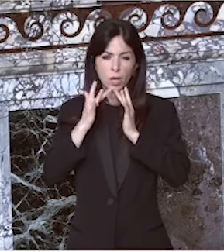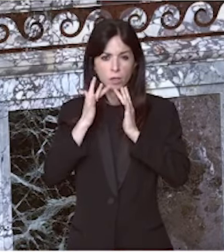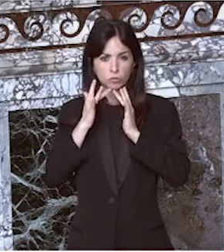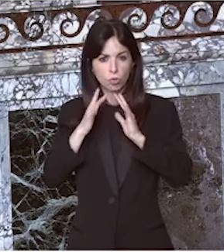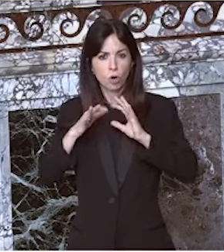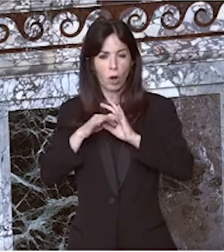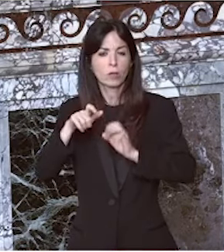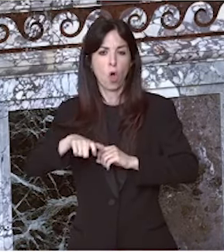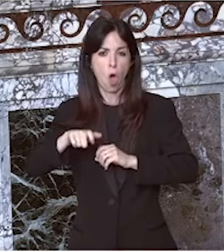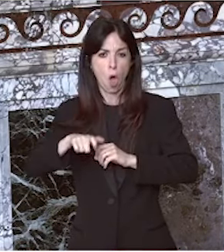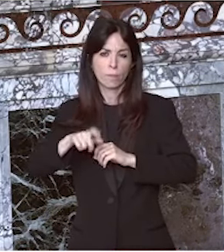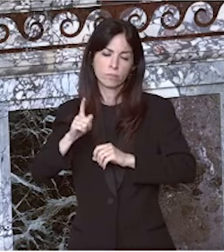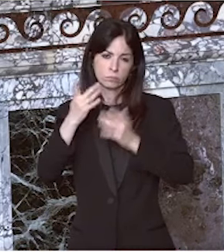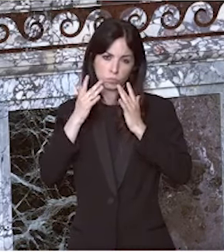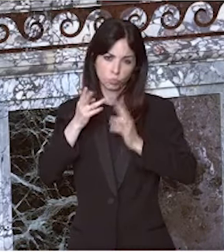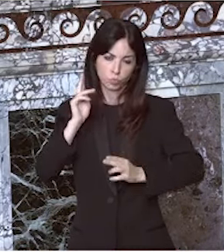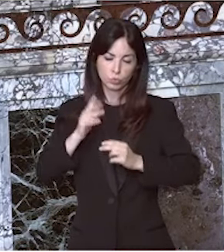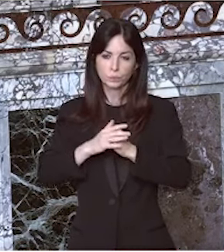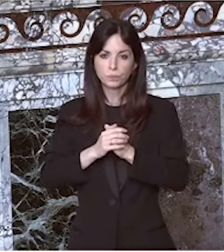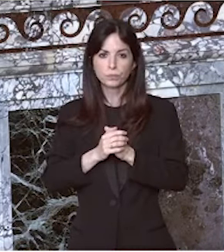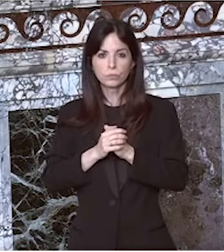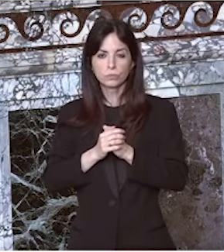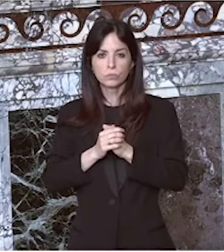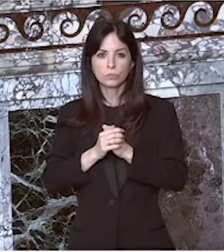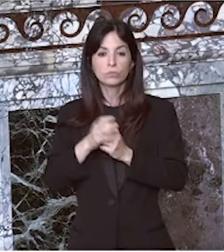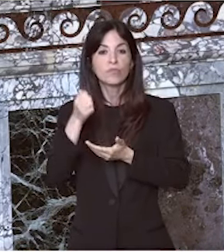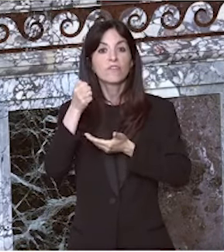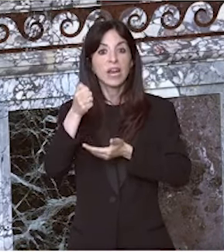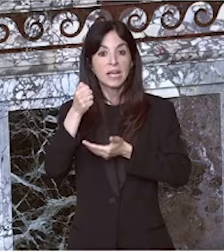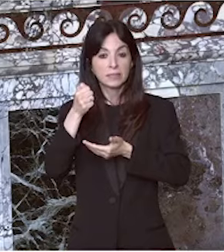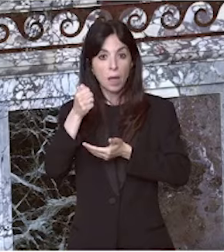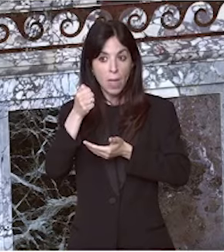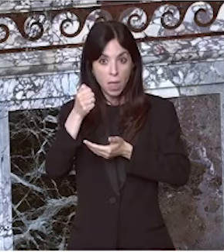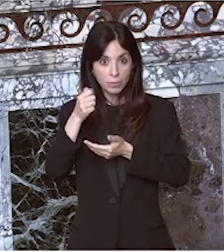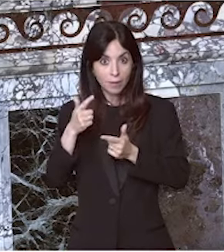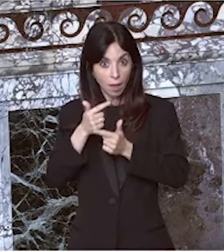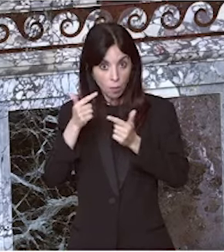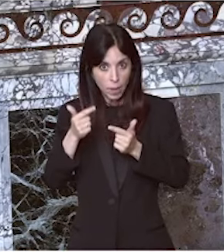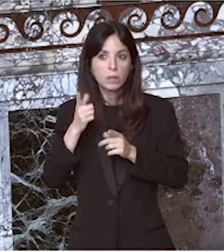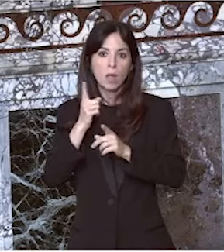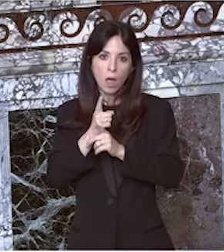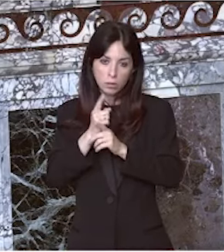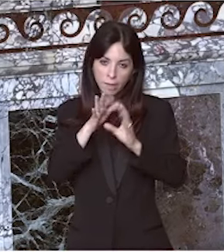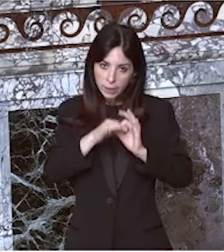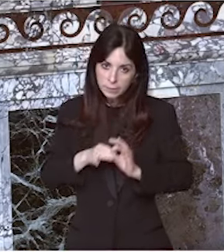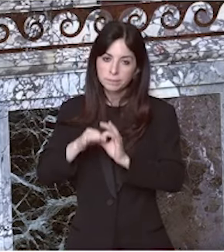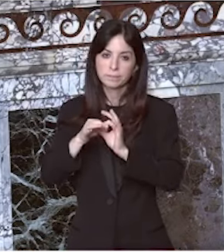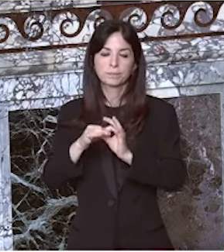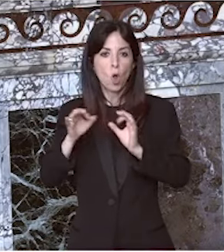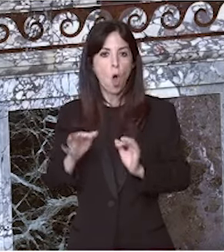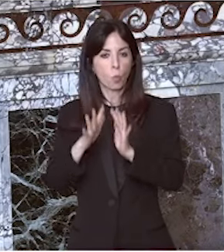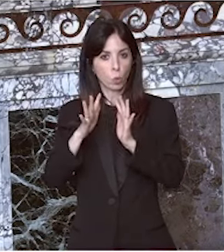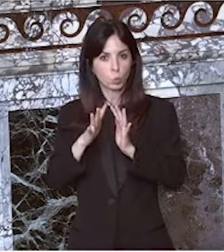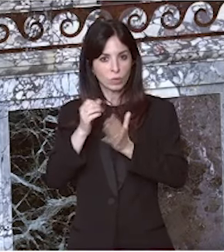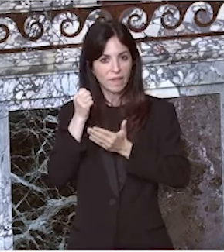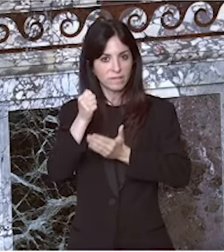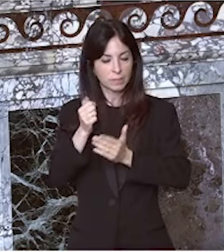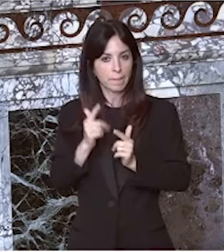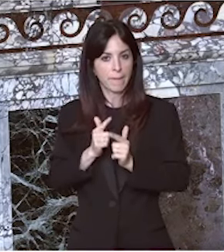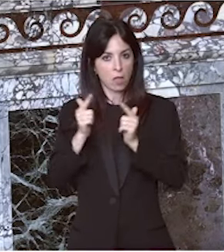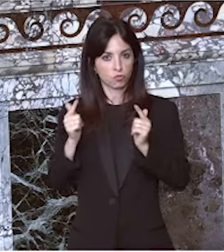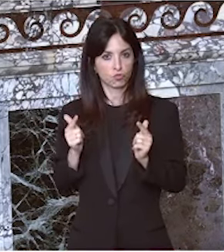relativi obblighi. All'aumento dei finanziamenti devono corrispondere maggiori opportunità di investimento. In Italia l'attività